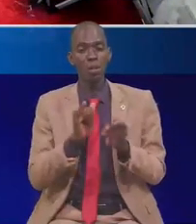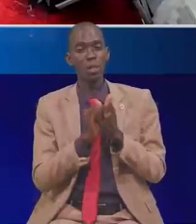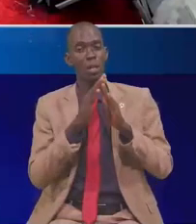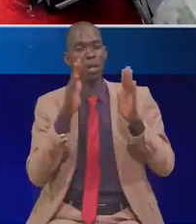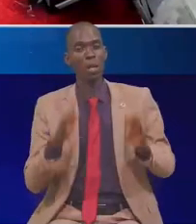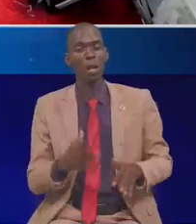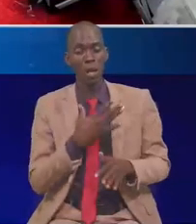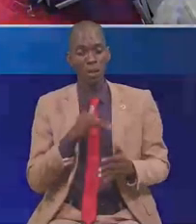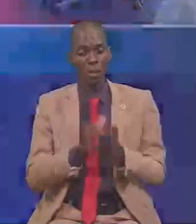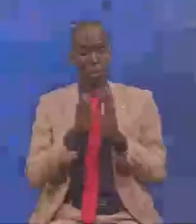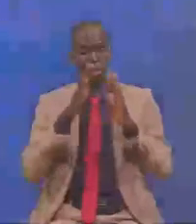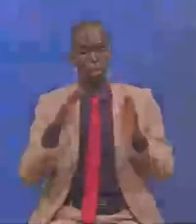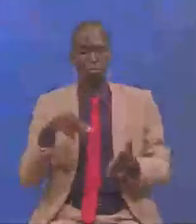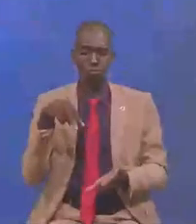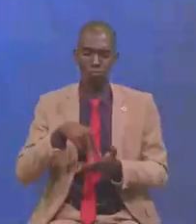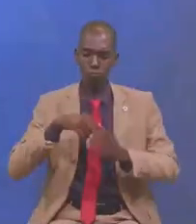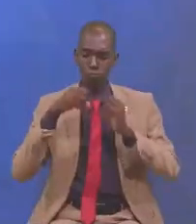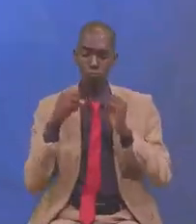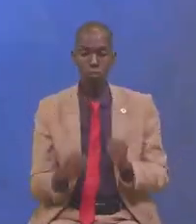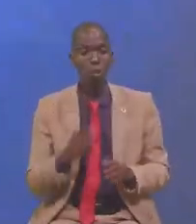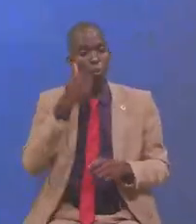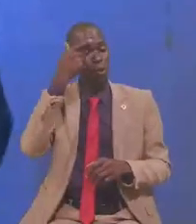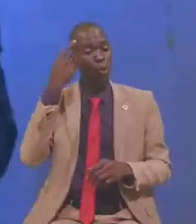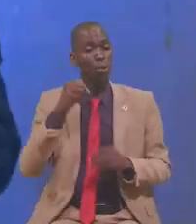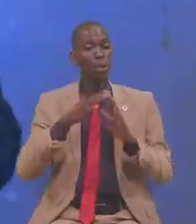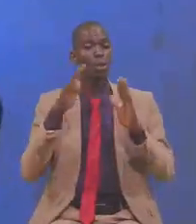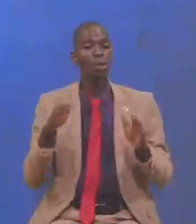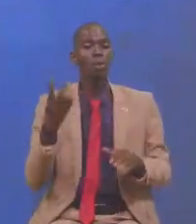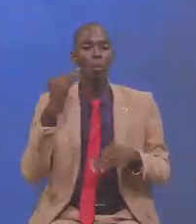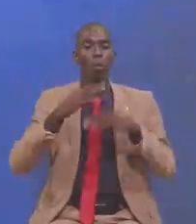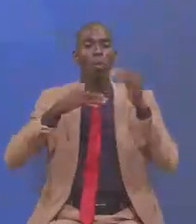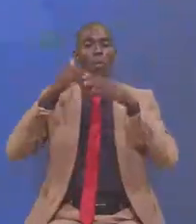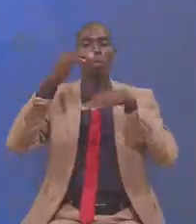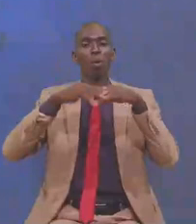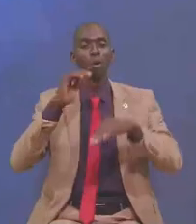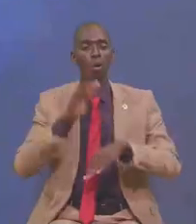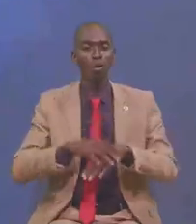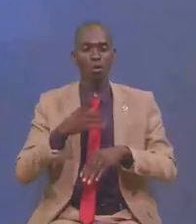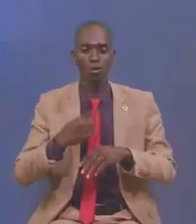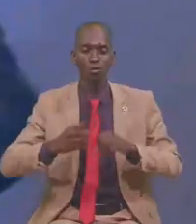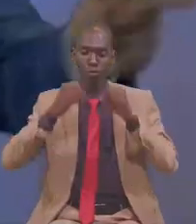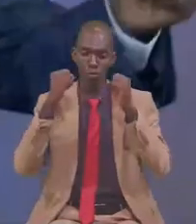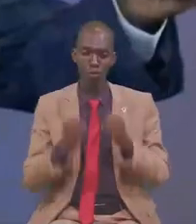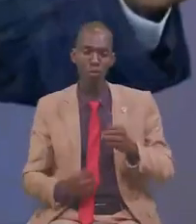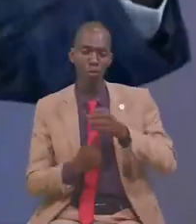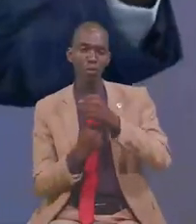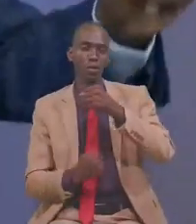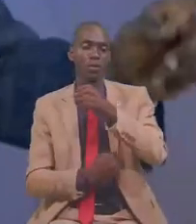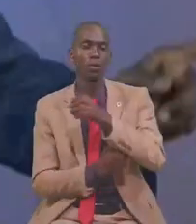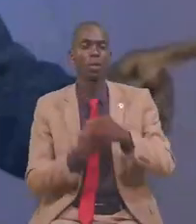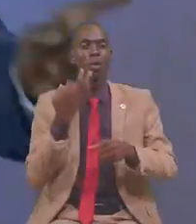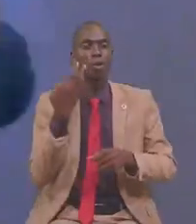tient ferme parce qu'elle est bâtie sur un fondement